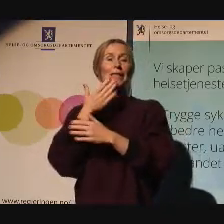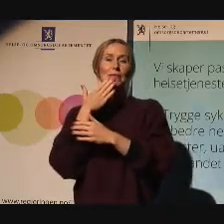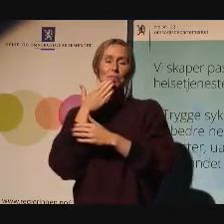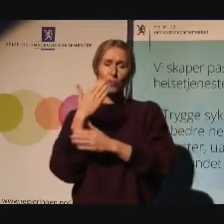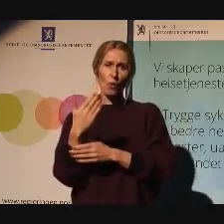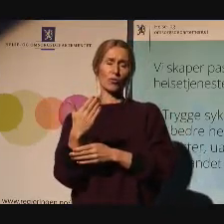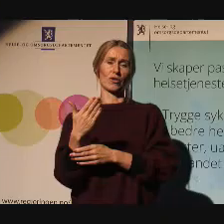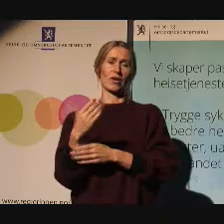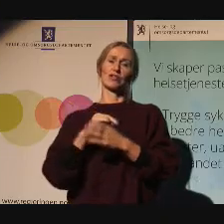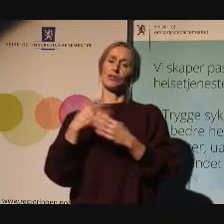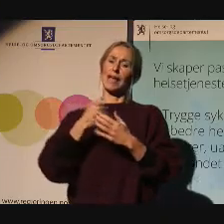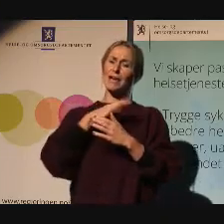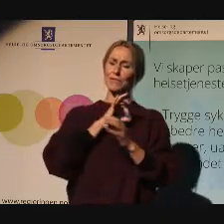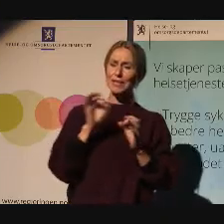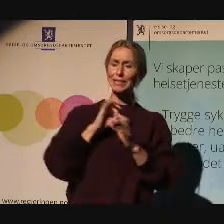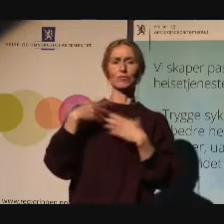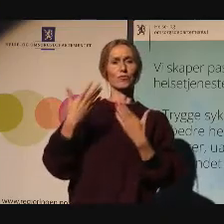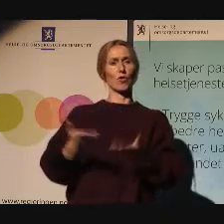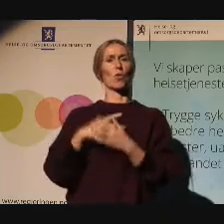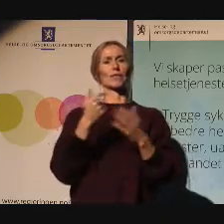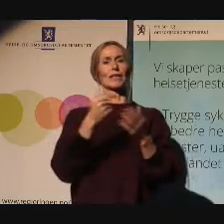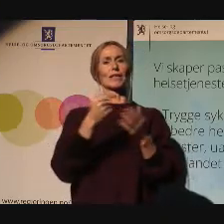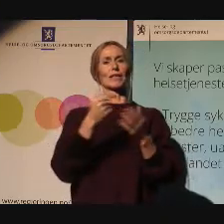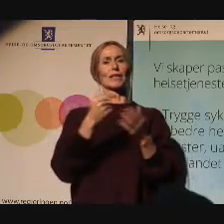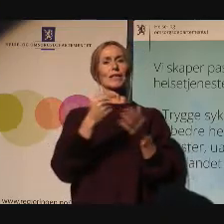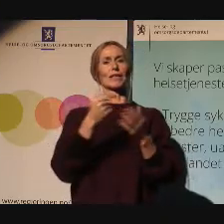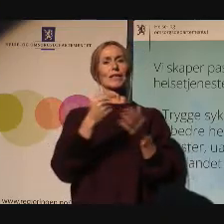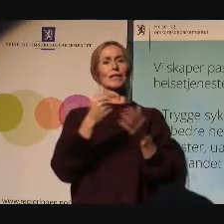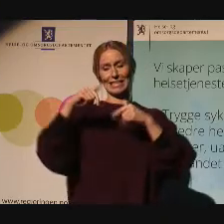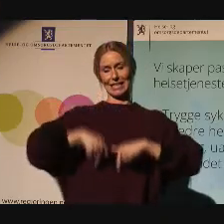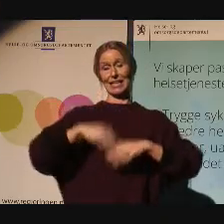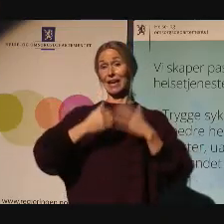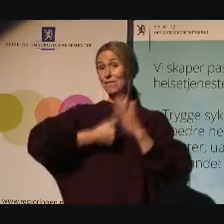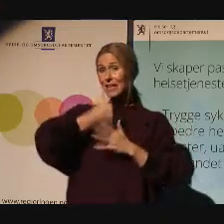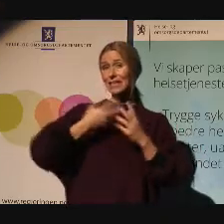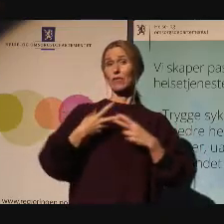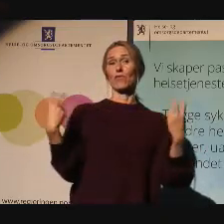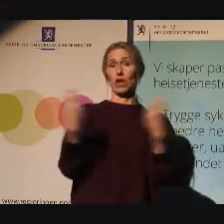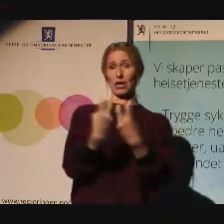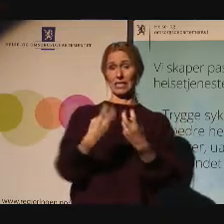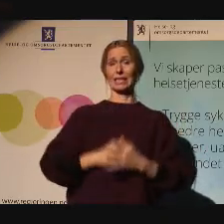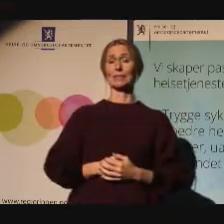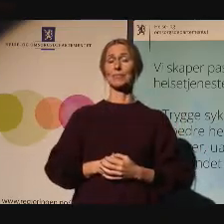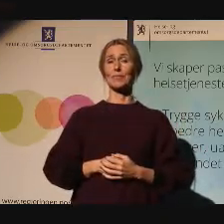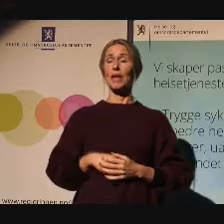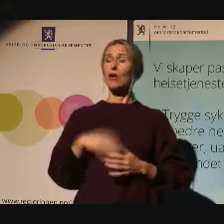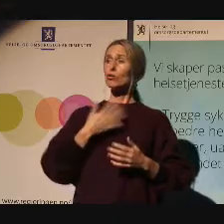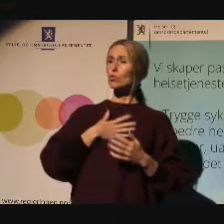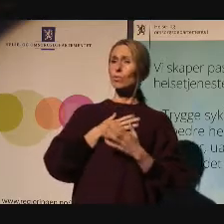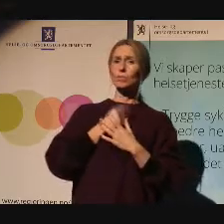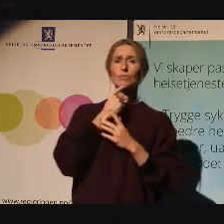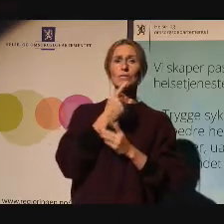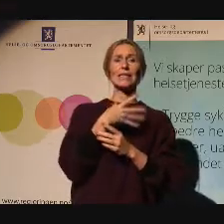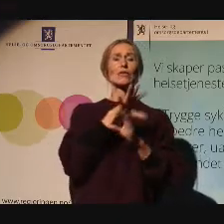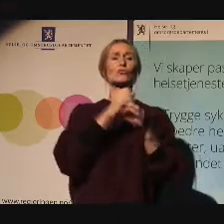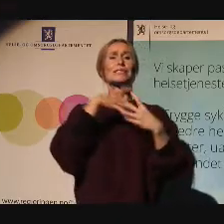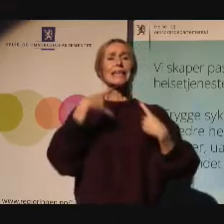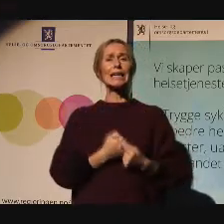det veldig kjekt å få lov til å bli invitert til denne viktige konferansen. Så har jeg lyst til å si tusen hjertelig takk til